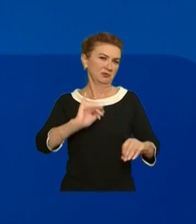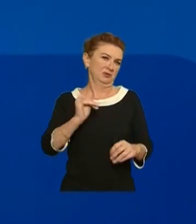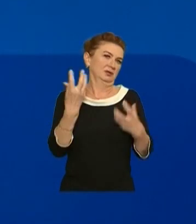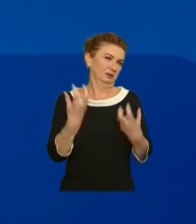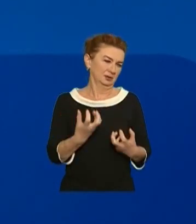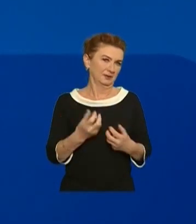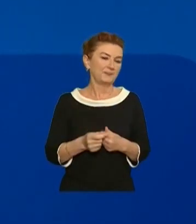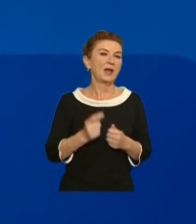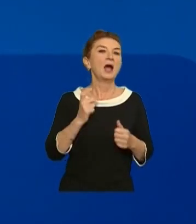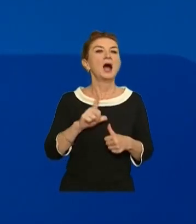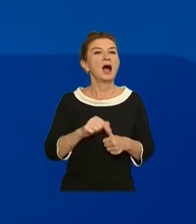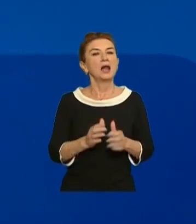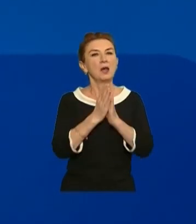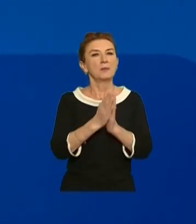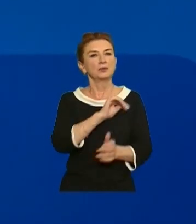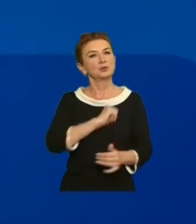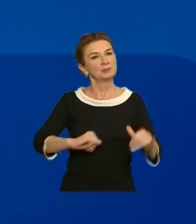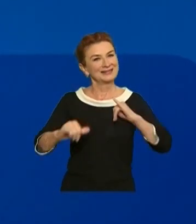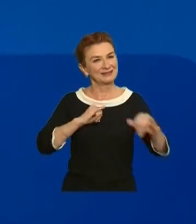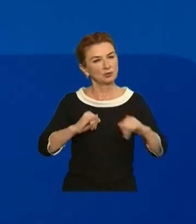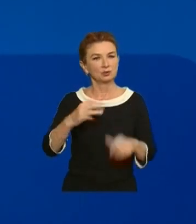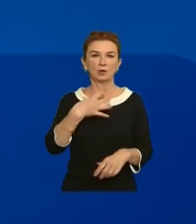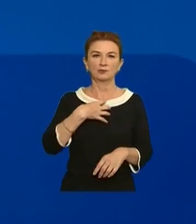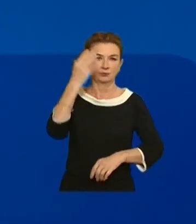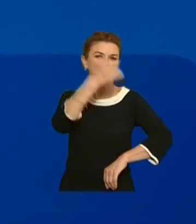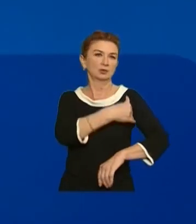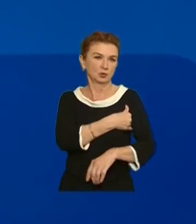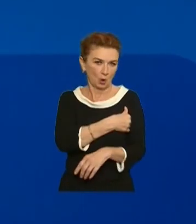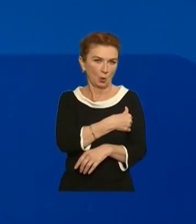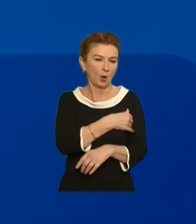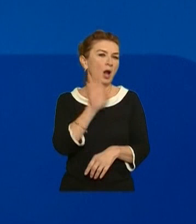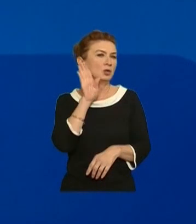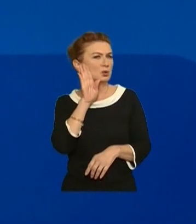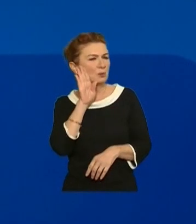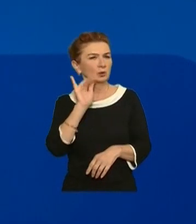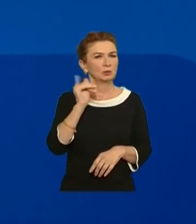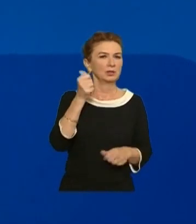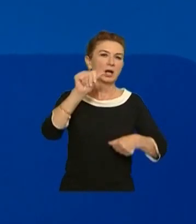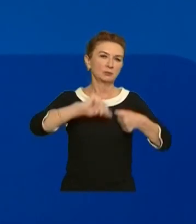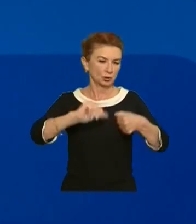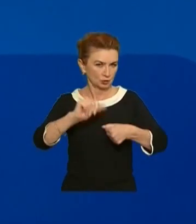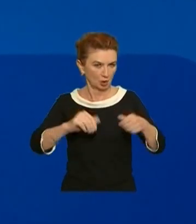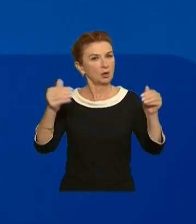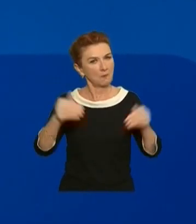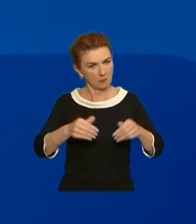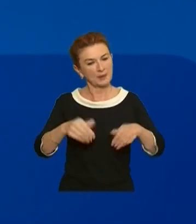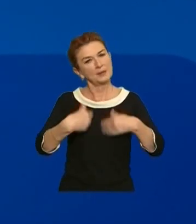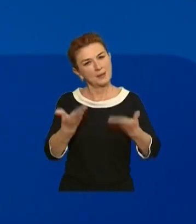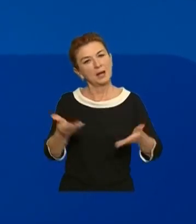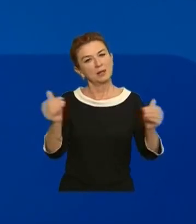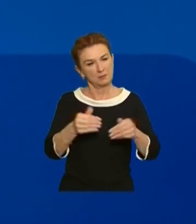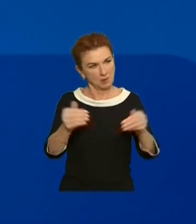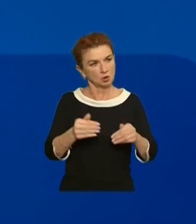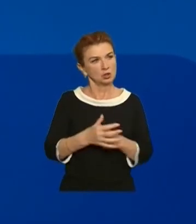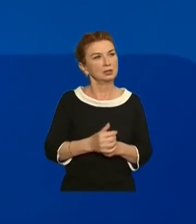także prosimy samorządowców, prosimy dyrekcję szkół, żeby w podobnym cyklu, jak to się działo w przedszkolach, uruchomili taką możliwość dla z